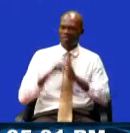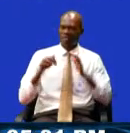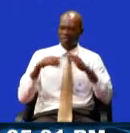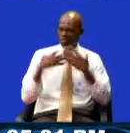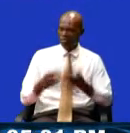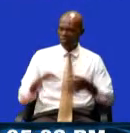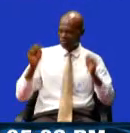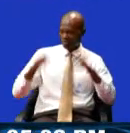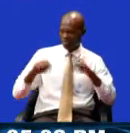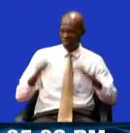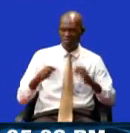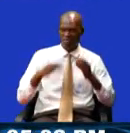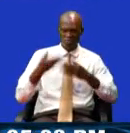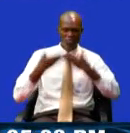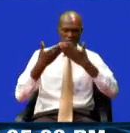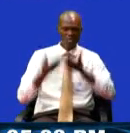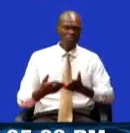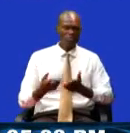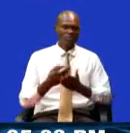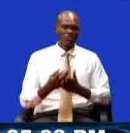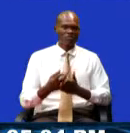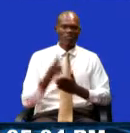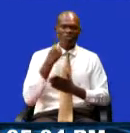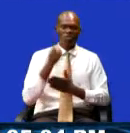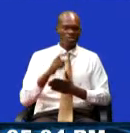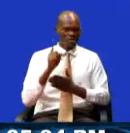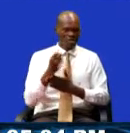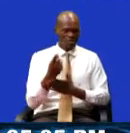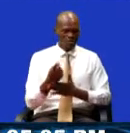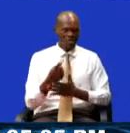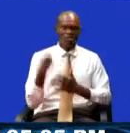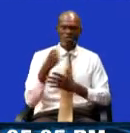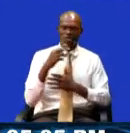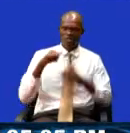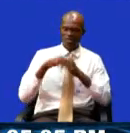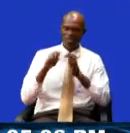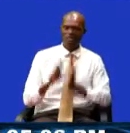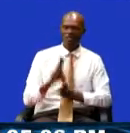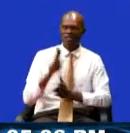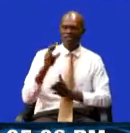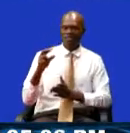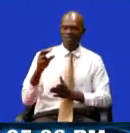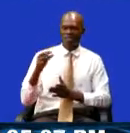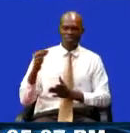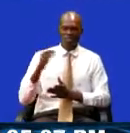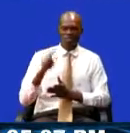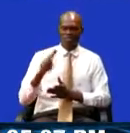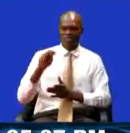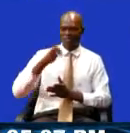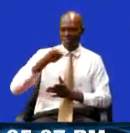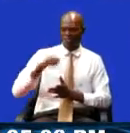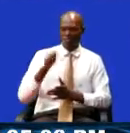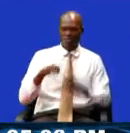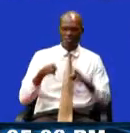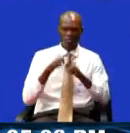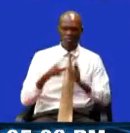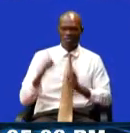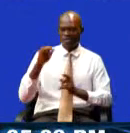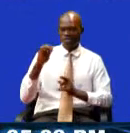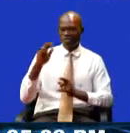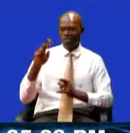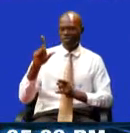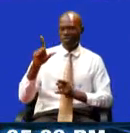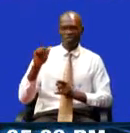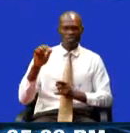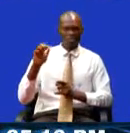What is 100,000? Tumano mana ugunja. Otherwise, chip maru wezo, Mikai Lilian Kirutha